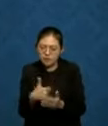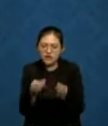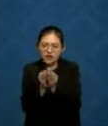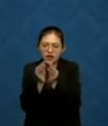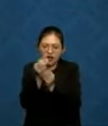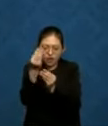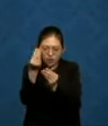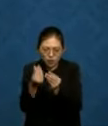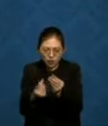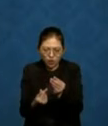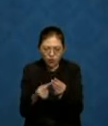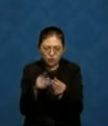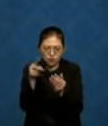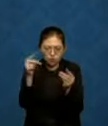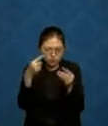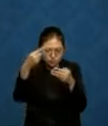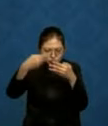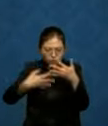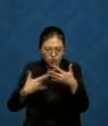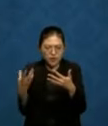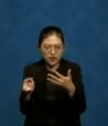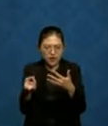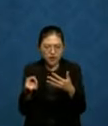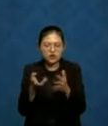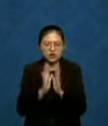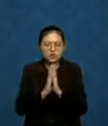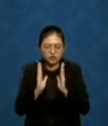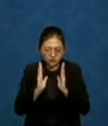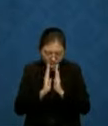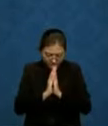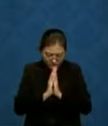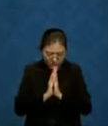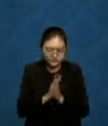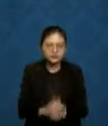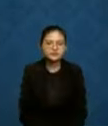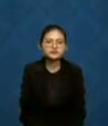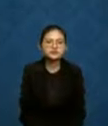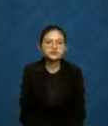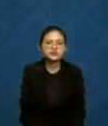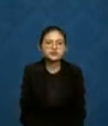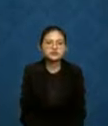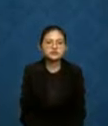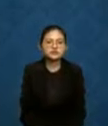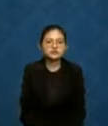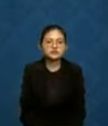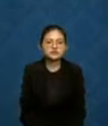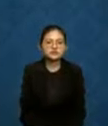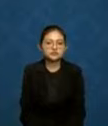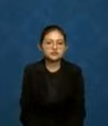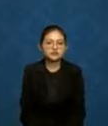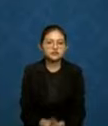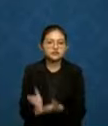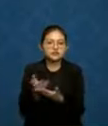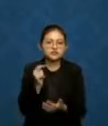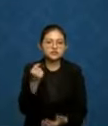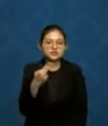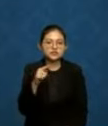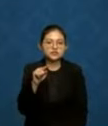ถึงออกมาแบบนี้นะครับขอบคุณครับขอบคุณครับขอเชิญท่านธีรชัยแสนแก้ว